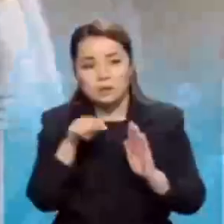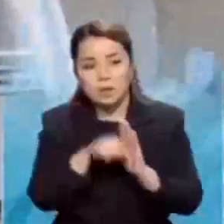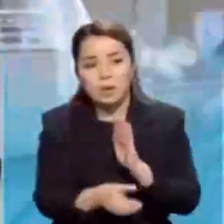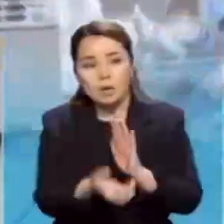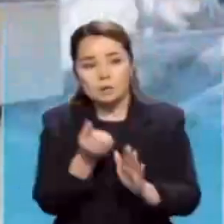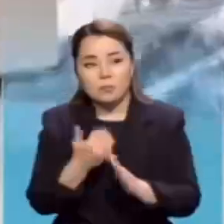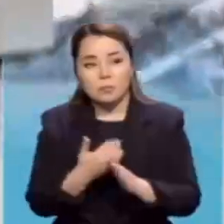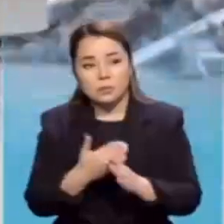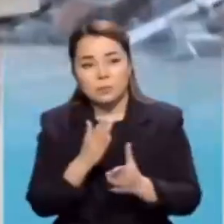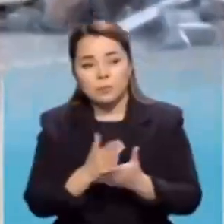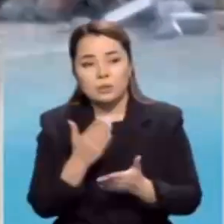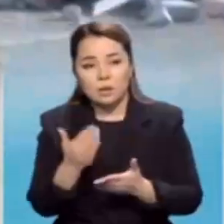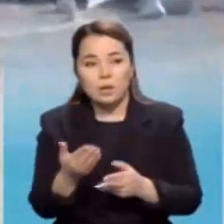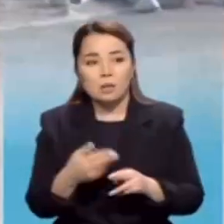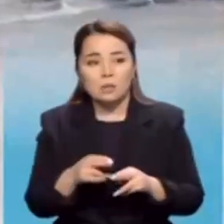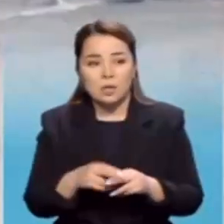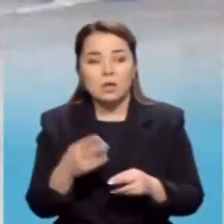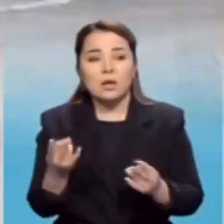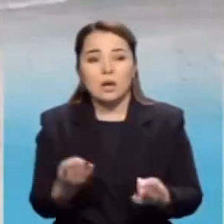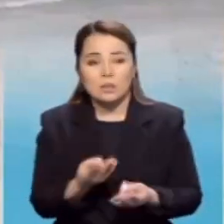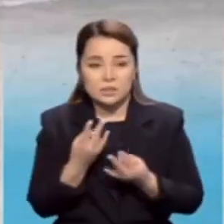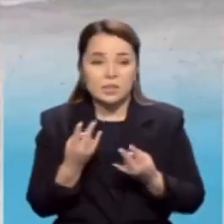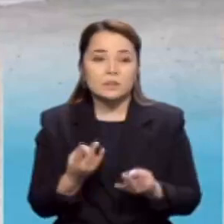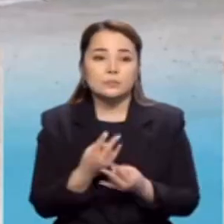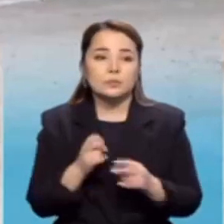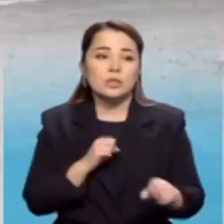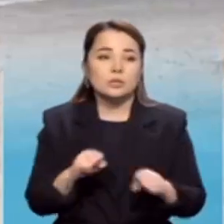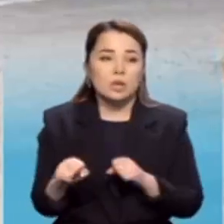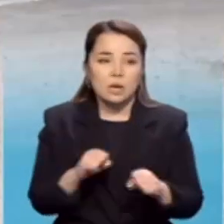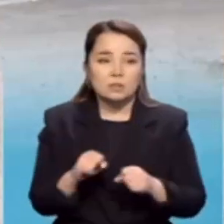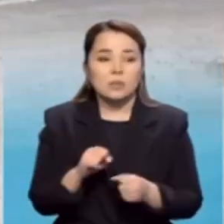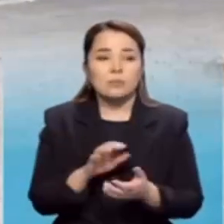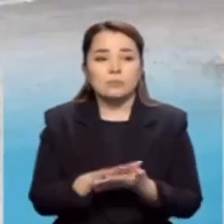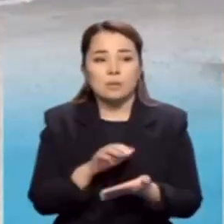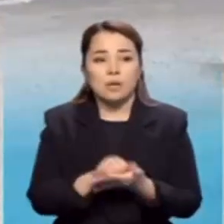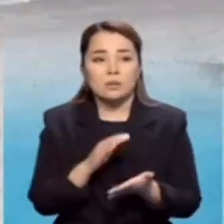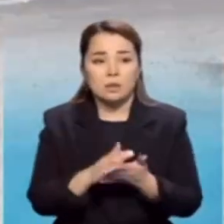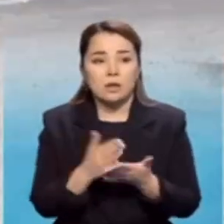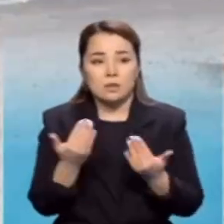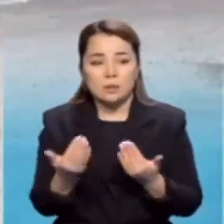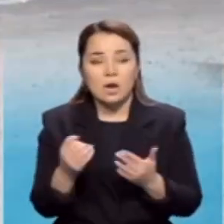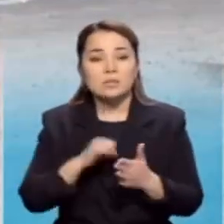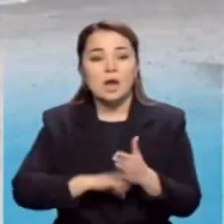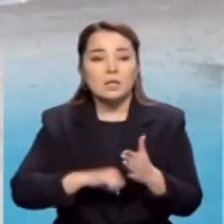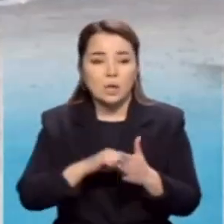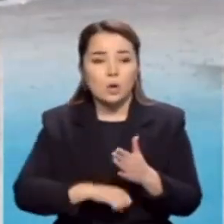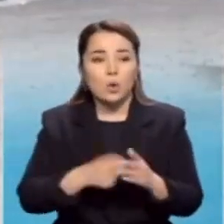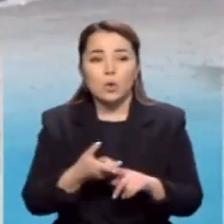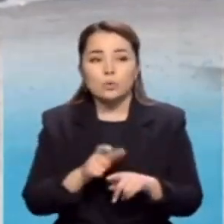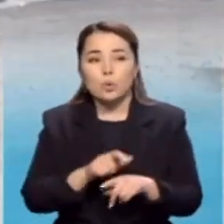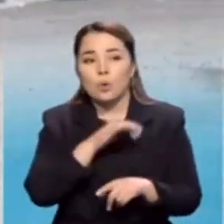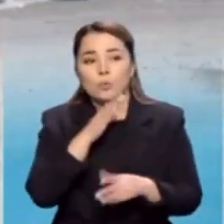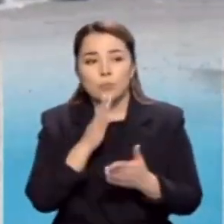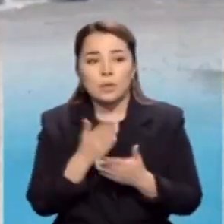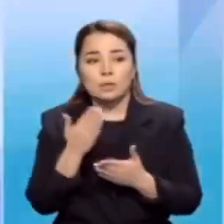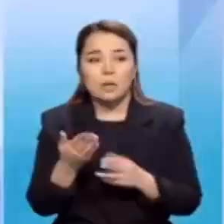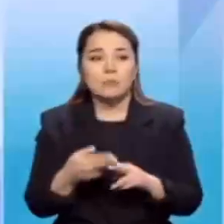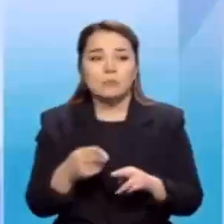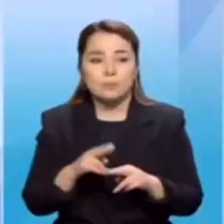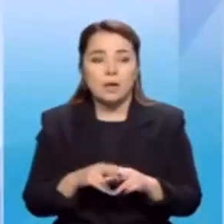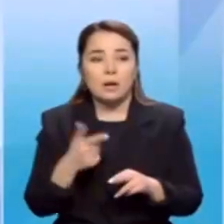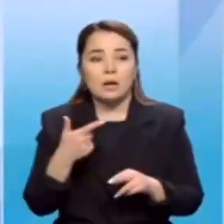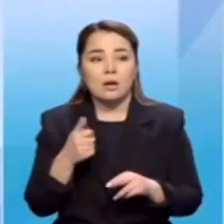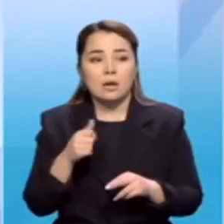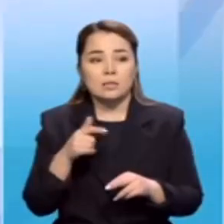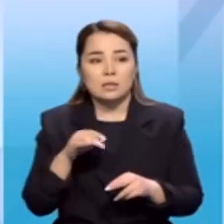шығарып жатыр. Әлі де зілзала келтірген апаттың салдары өте көп. Ал енді